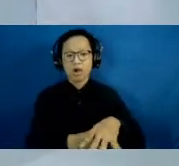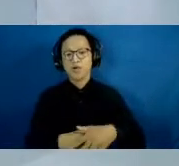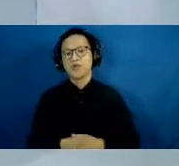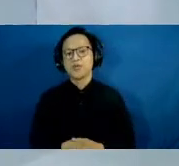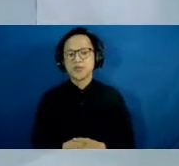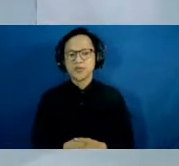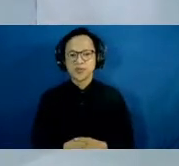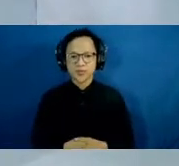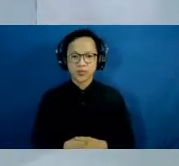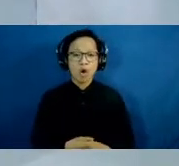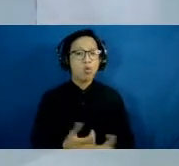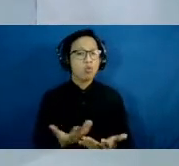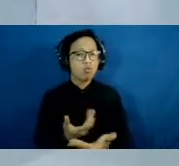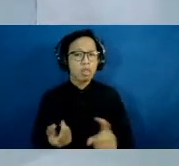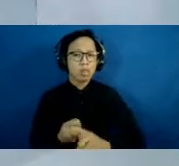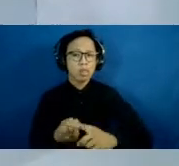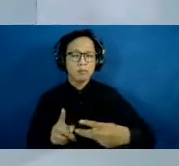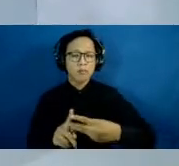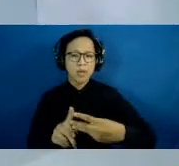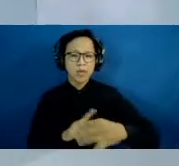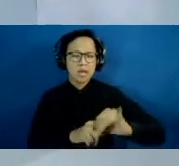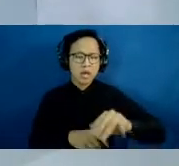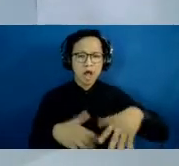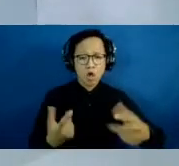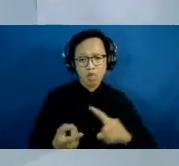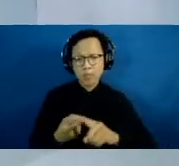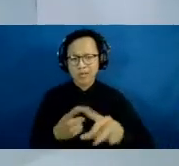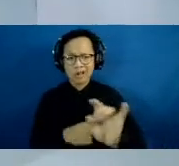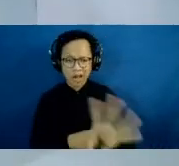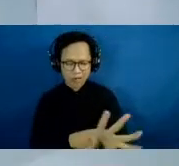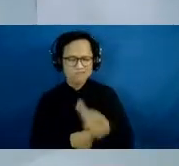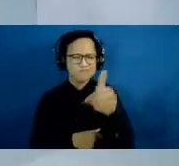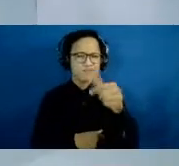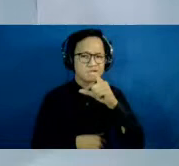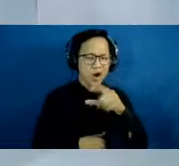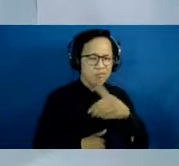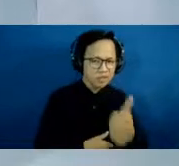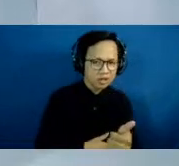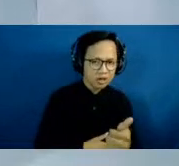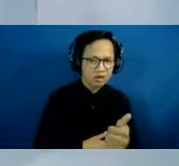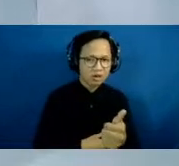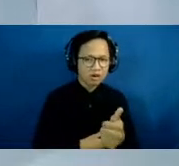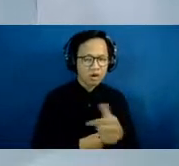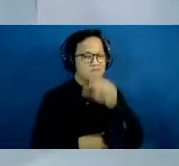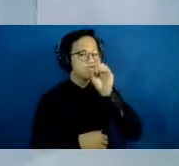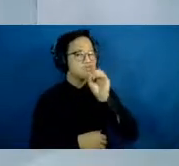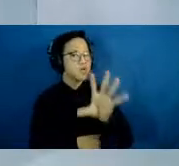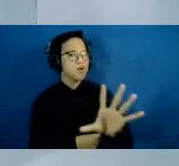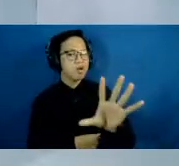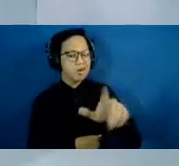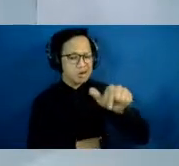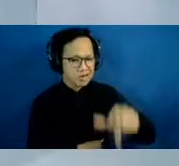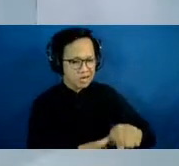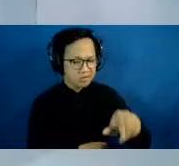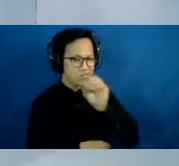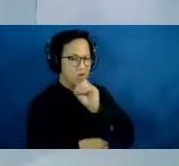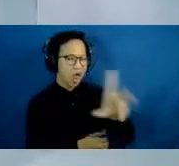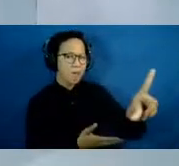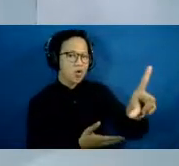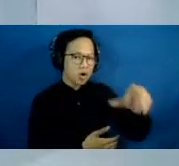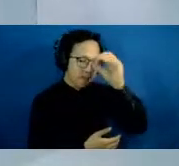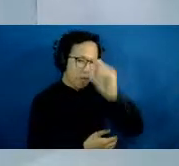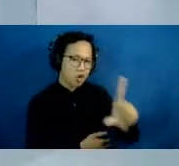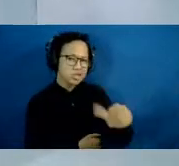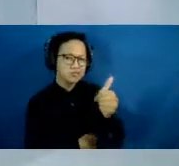ataupun rekan-rekan semua yang ada yang mengikuti webinar ini juga bisa nanti menyampaikan informasi itu ke pihak kepolisian lah, sehingga